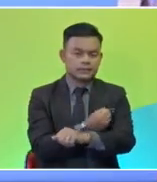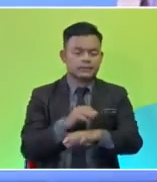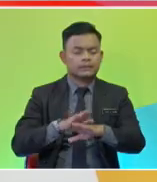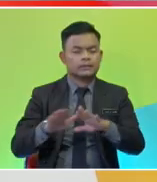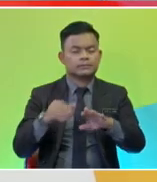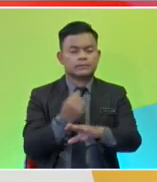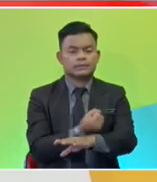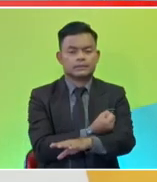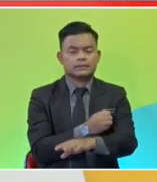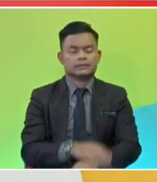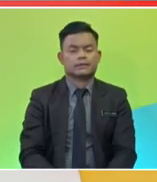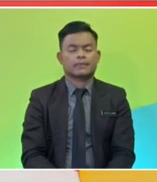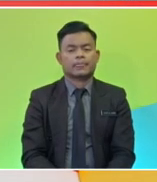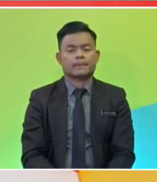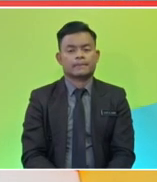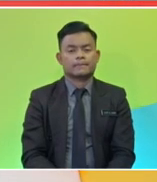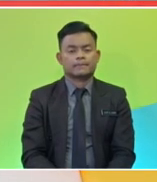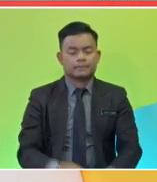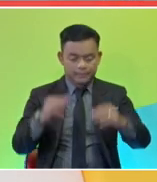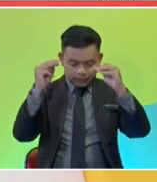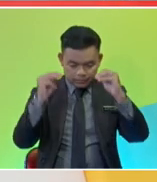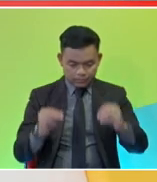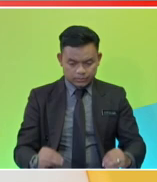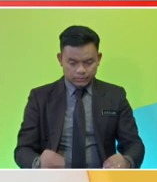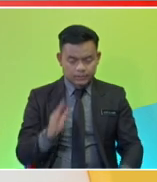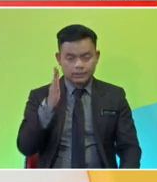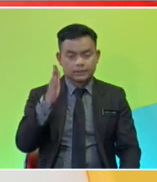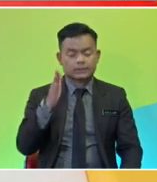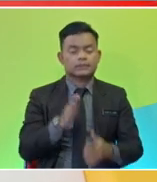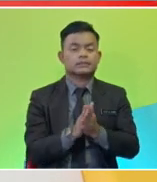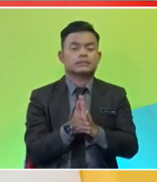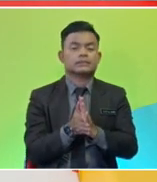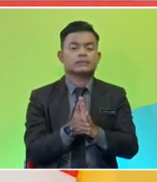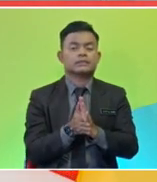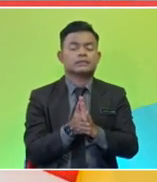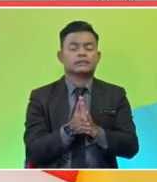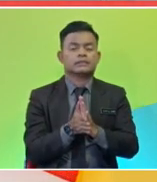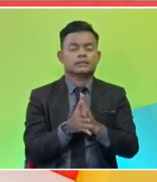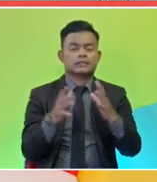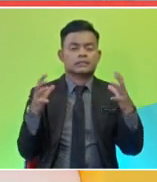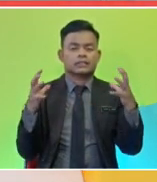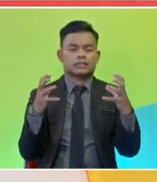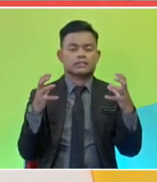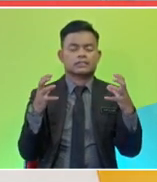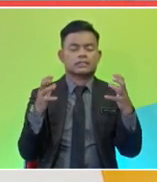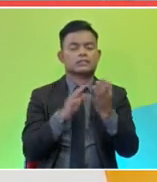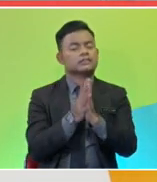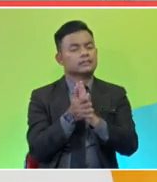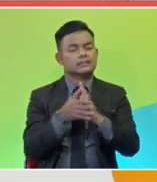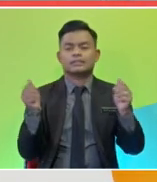sendi Sebenarnya manusia akan jadi kakung seperti patung jadi dengan sendiri barulah kita boleh